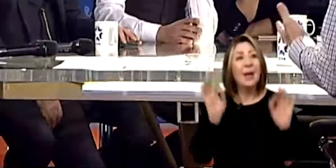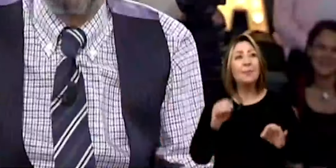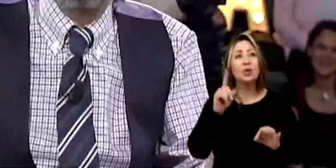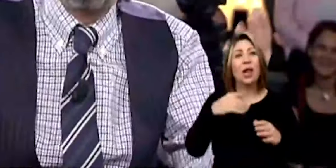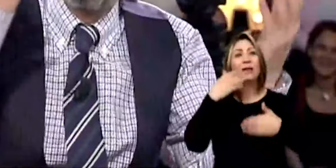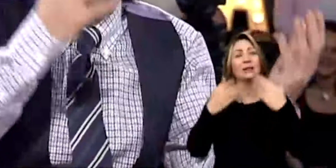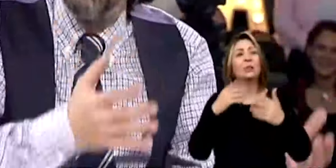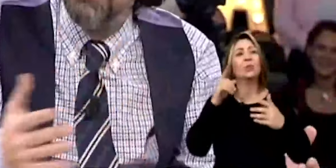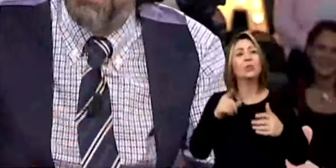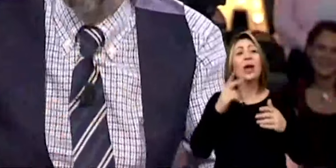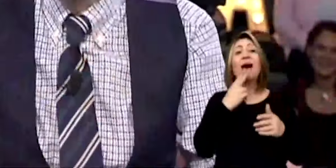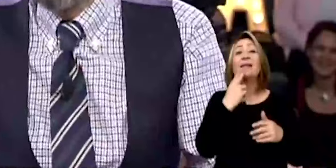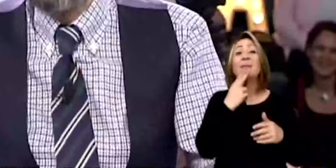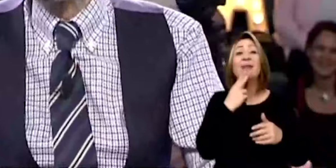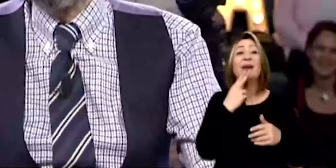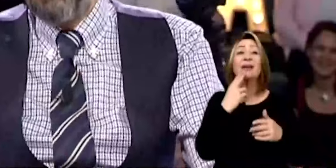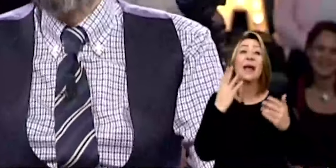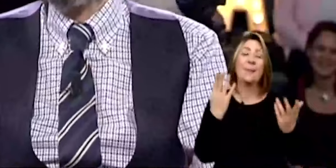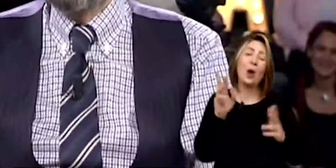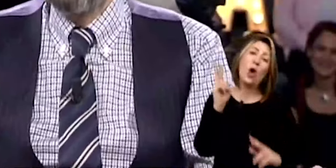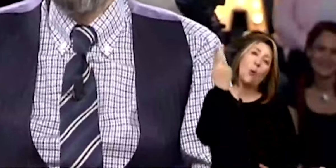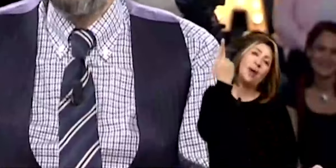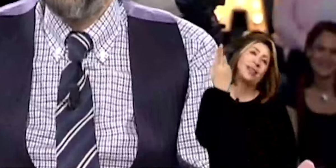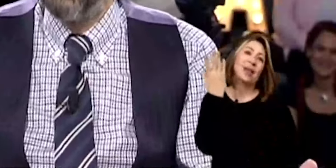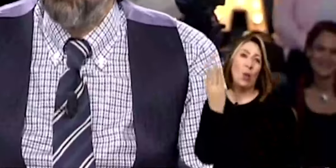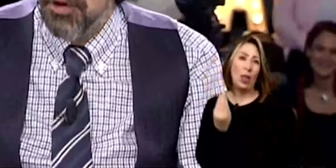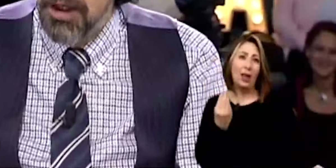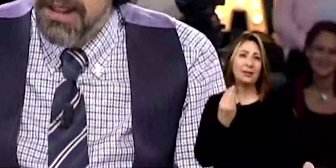şöyle yansıtıldı. Yani bunu hanımlar tabii ki romantik olarak